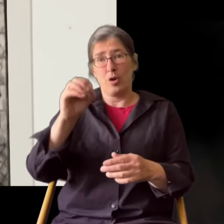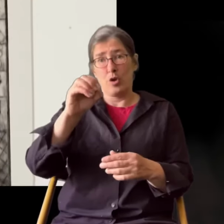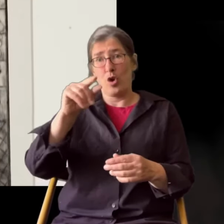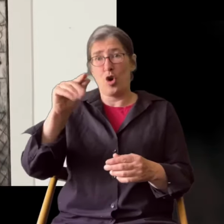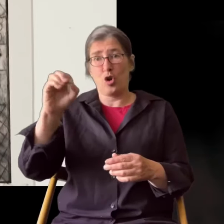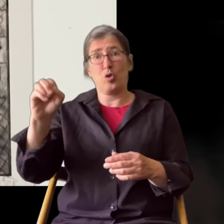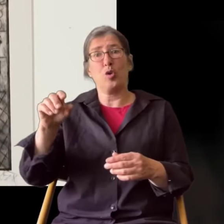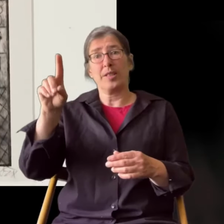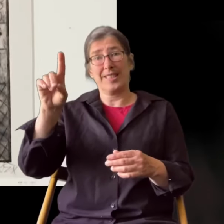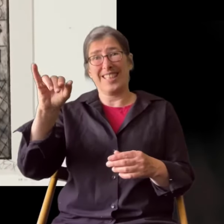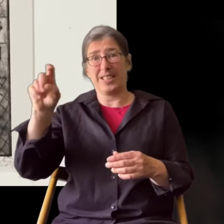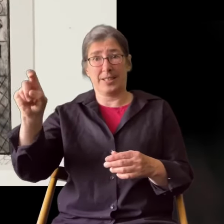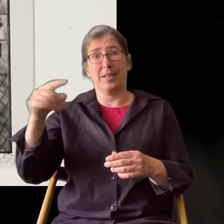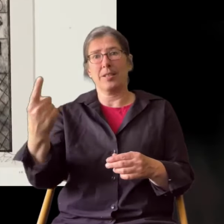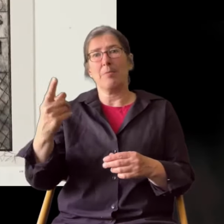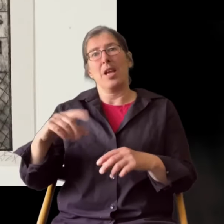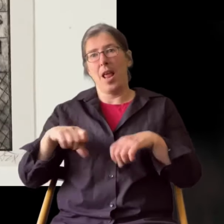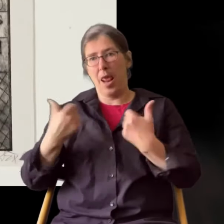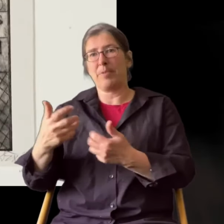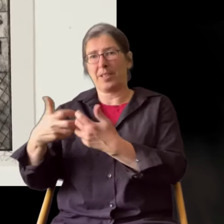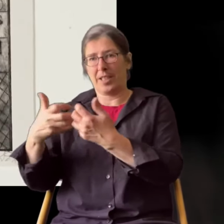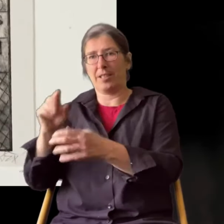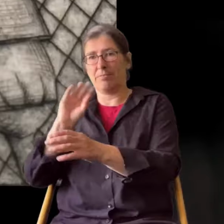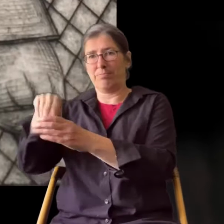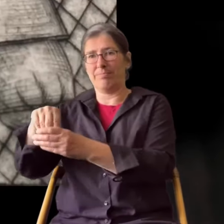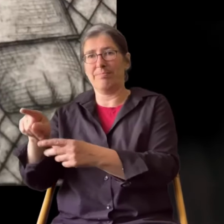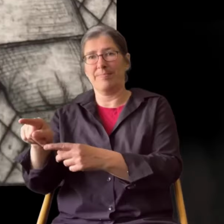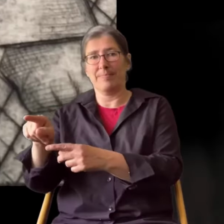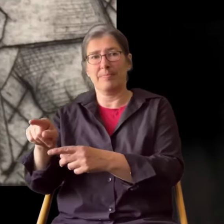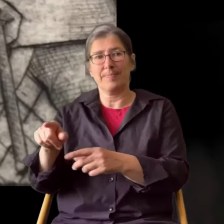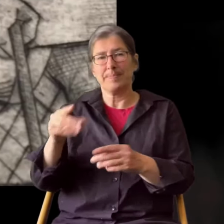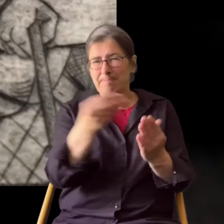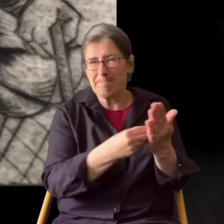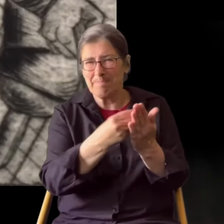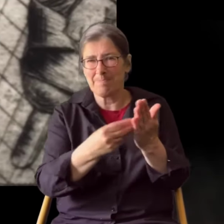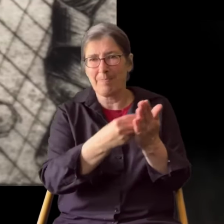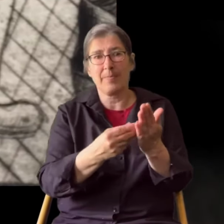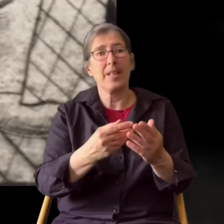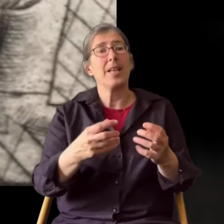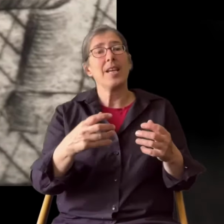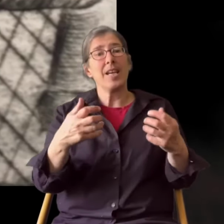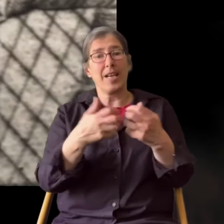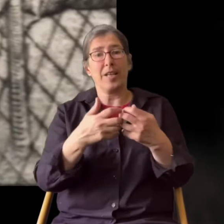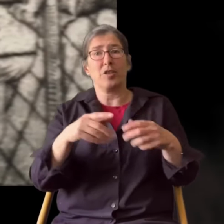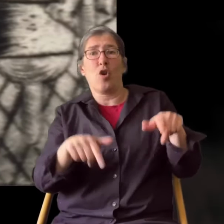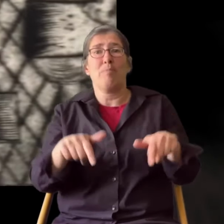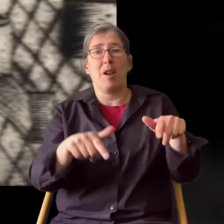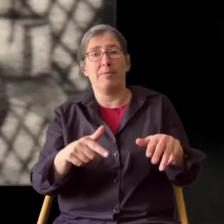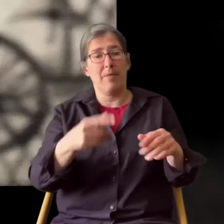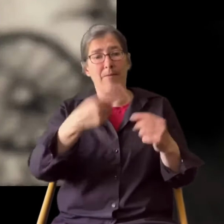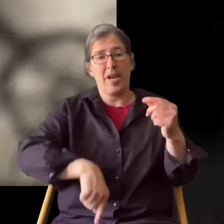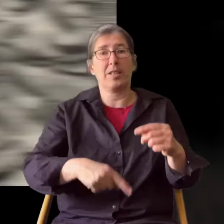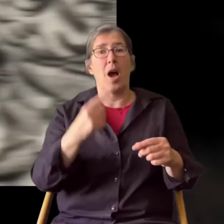Der Maler Otto Dix hat den Krieg an vorderster Front miterlebt. Seinen Kriegskrüppeln fehlen Augen,